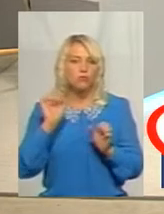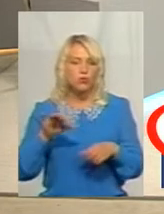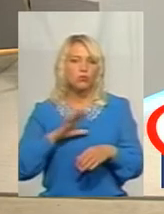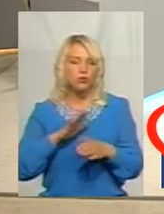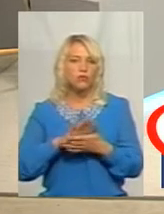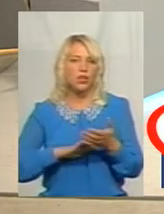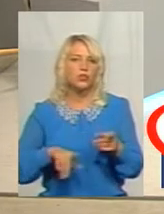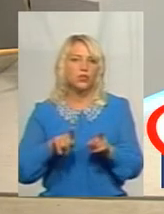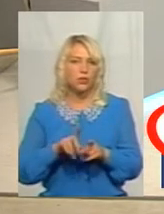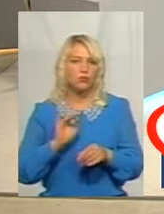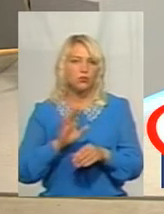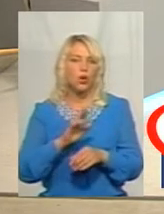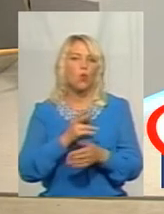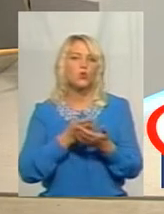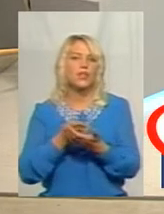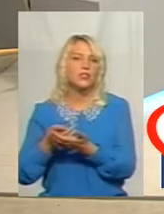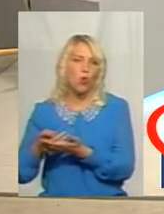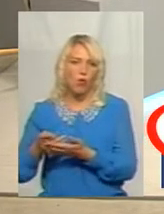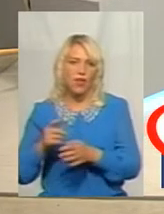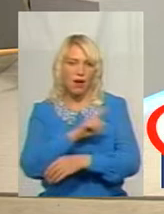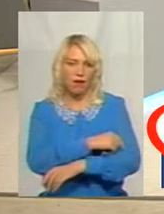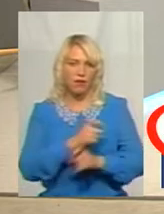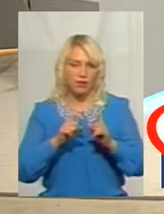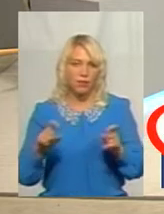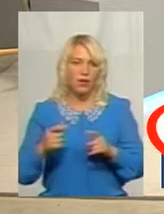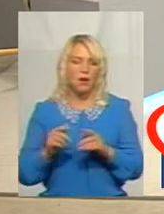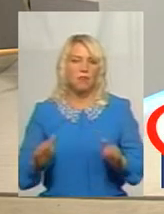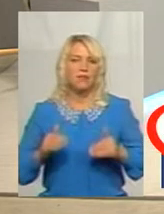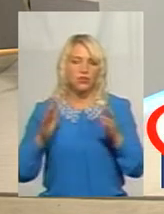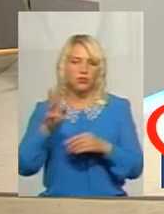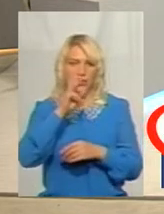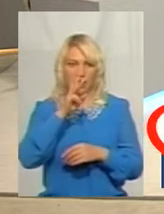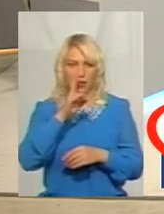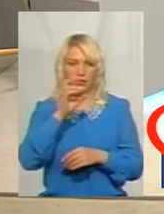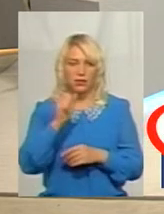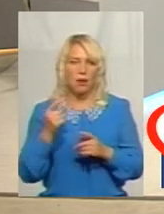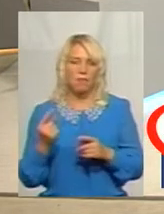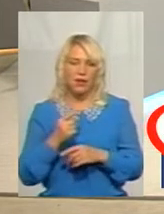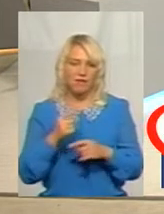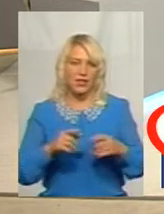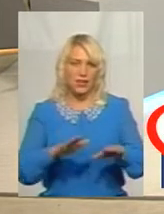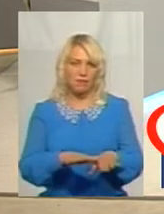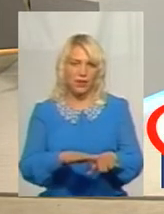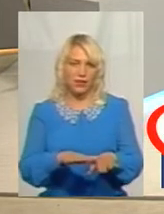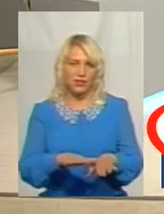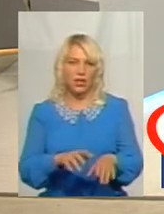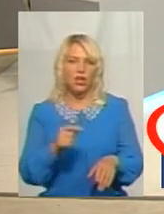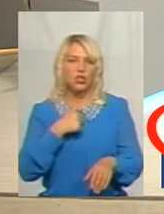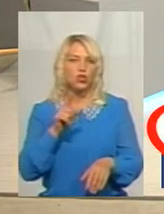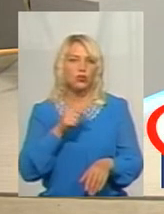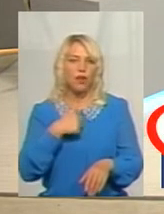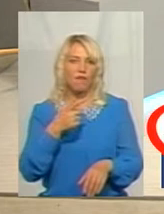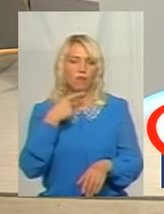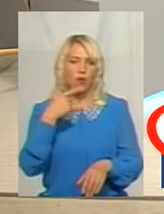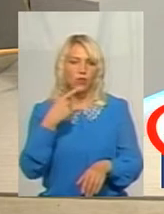виникати. Між іншим, оце от підвищення заробітної плати на первинній ланці, про яке я вже говорив, що вже